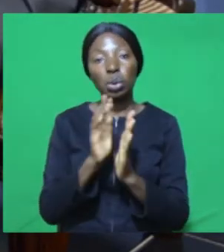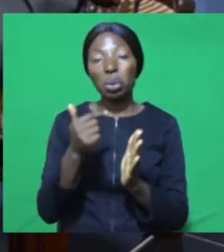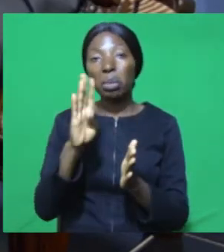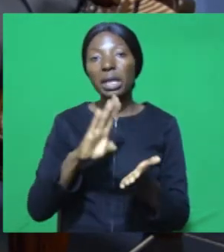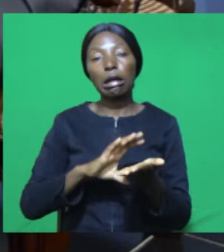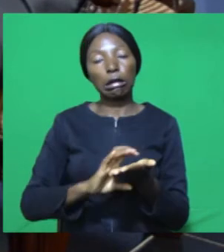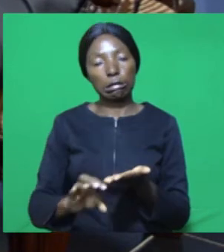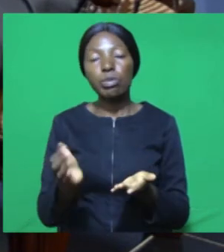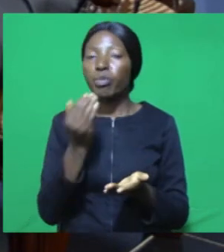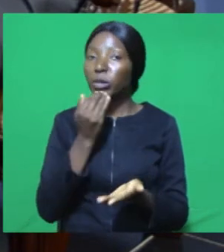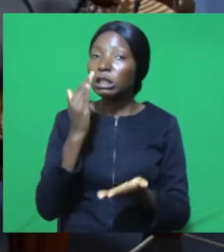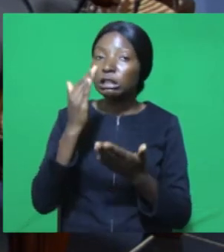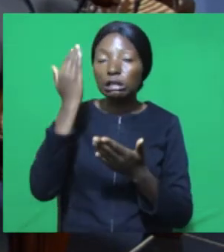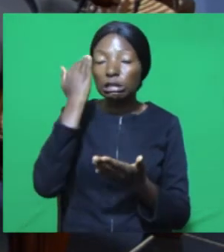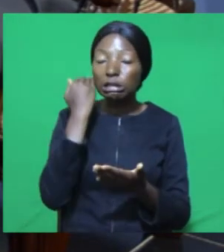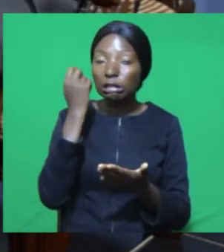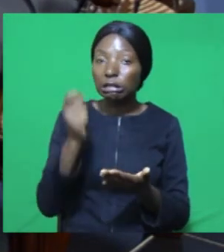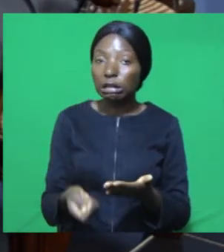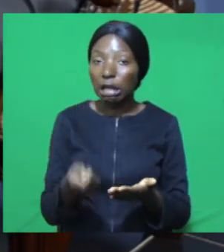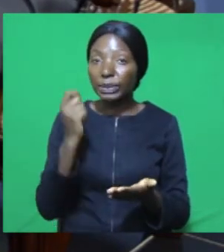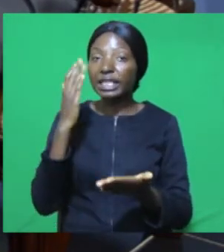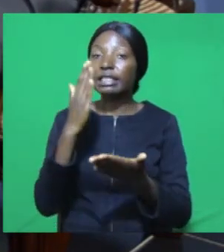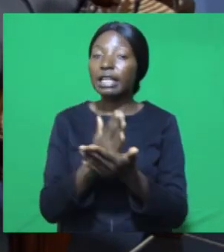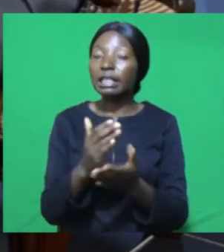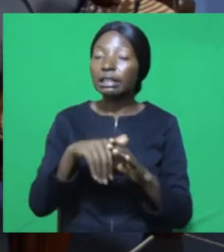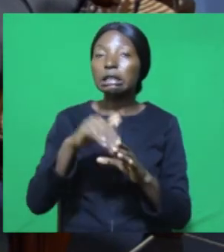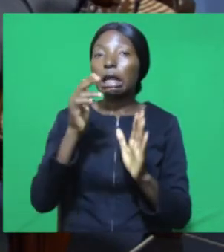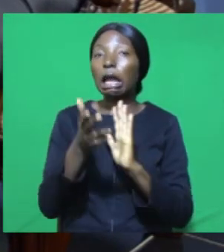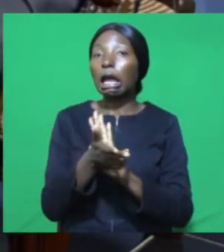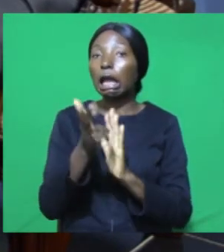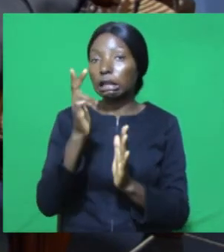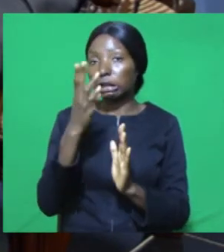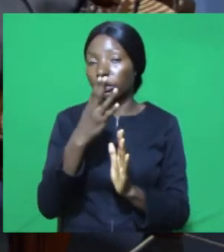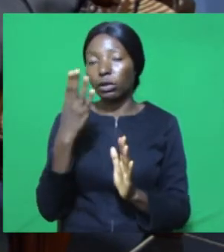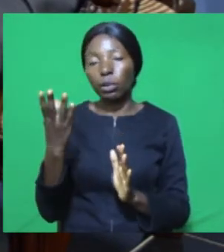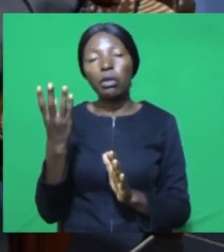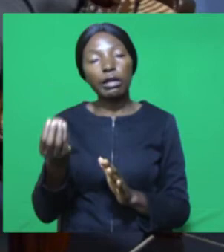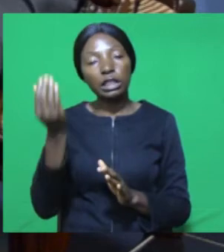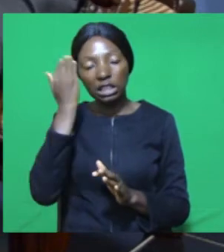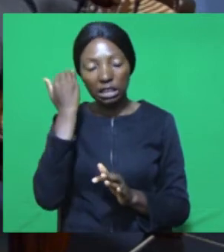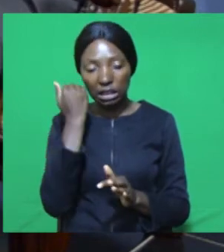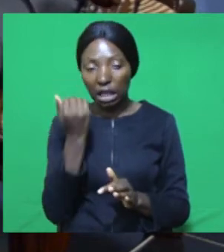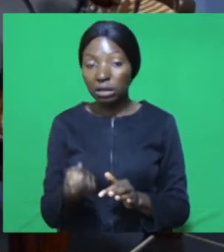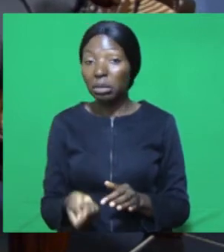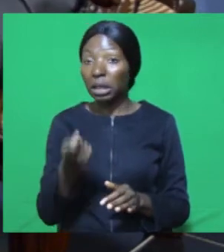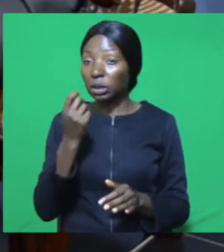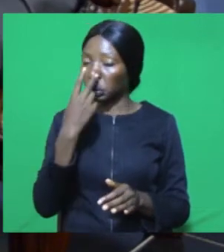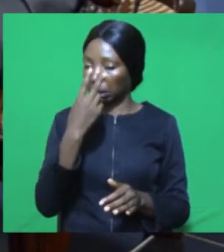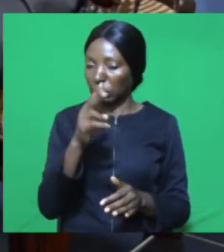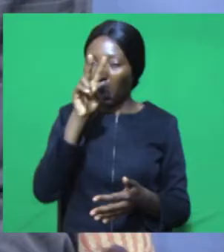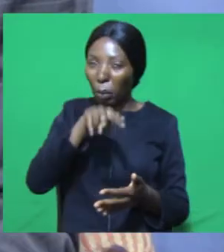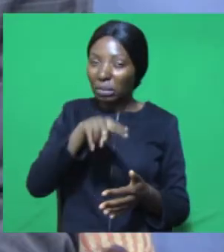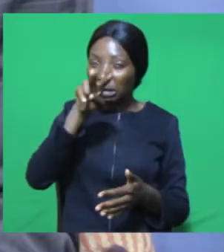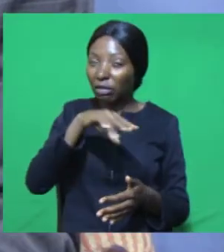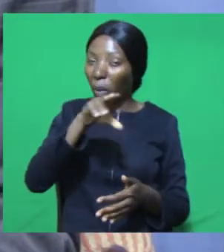tsvene inofanira kucheneswa kureva kuti pane rutongo rwekuongorora ruchatanga yes after